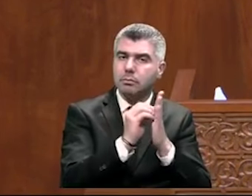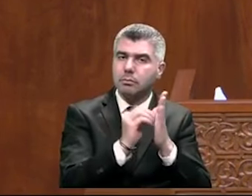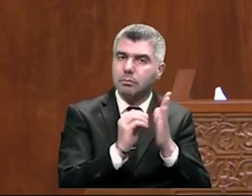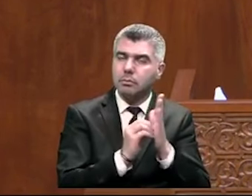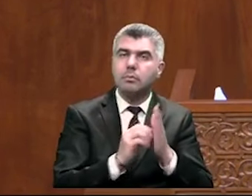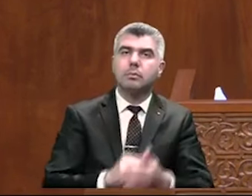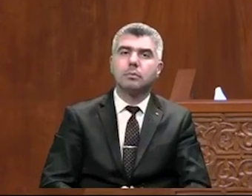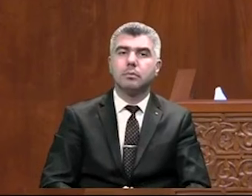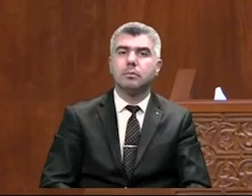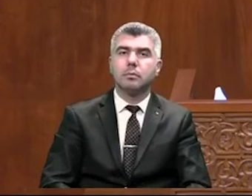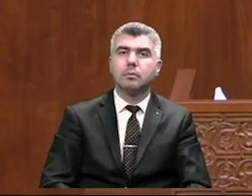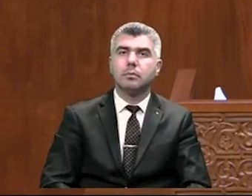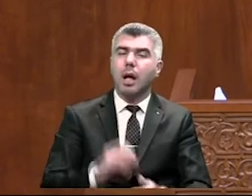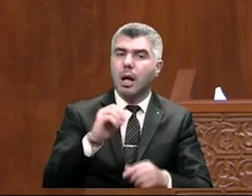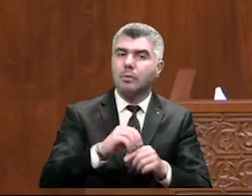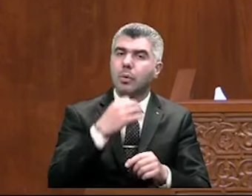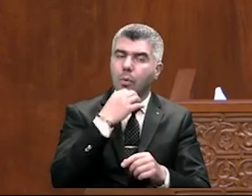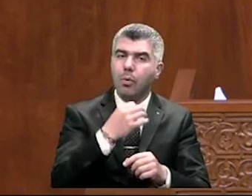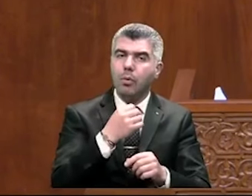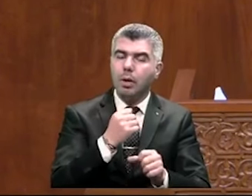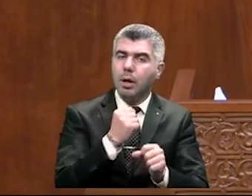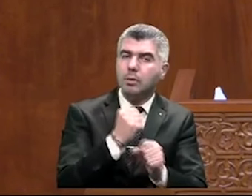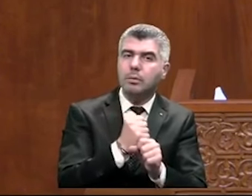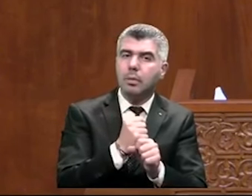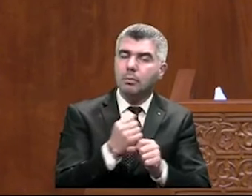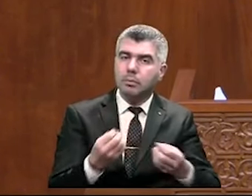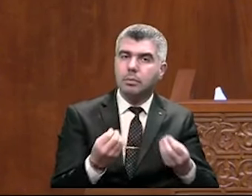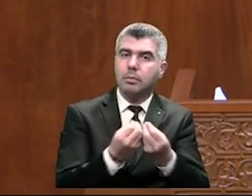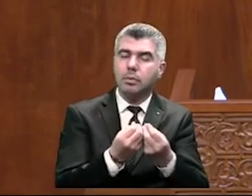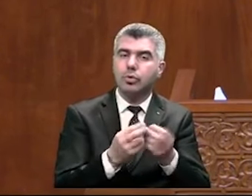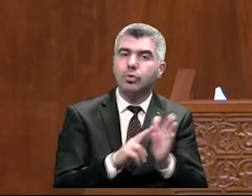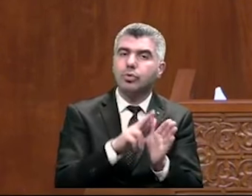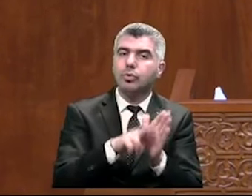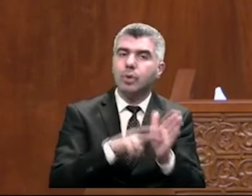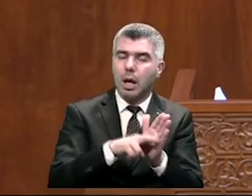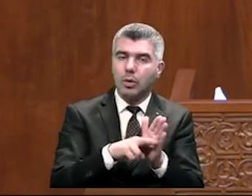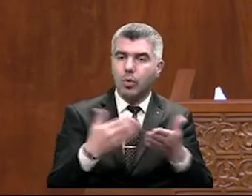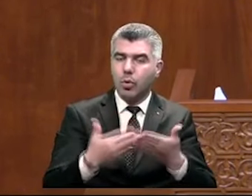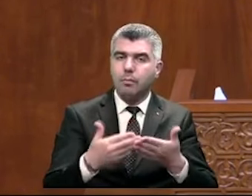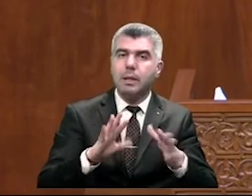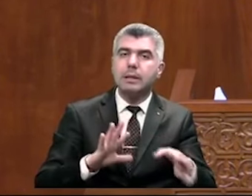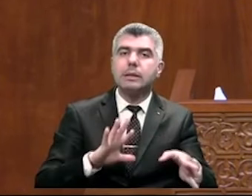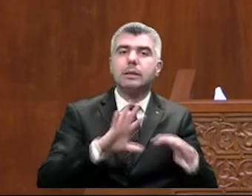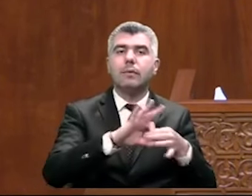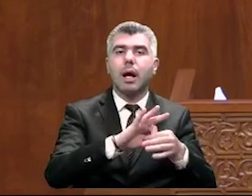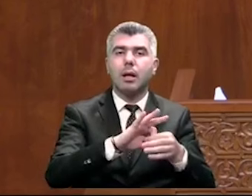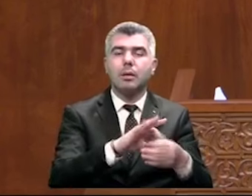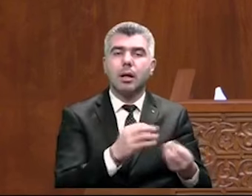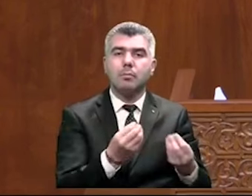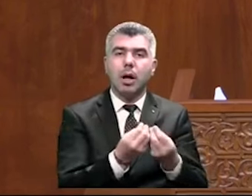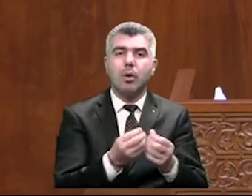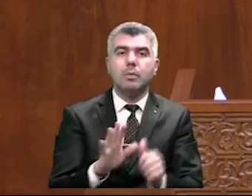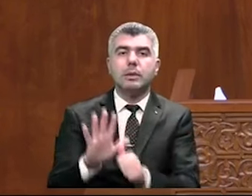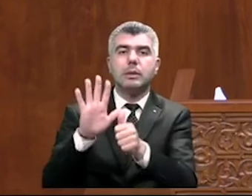بين الامور الذي اريد ان اؤكد عليها وهو اشتغلنا كذلك مع الجهات اليوم درنا اتفاقيه مع سته